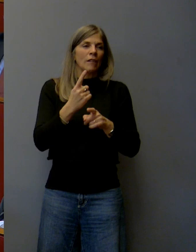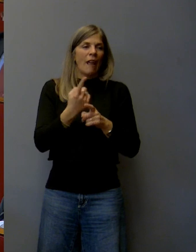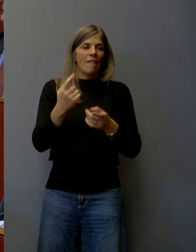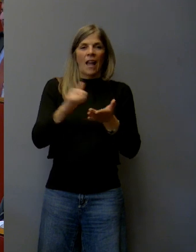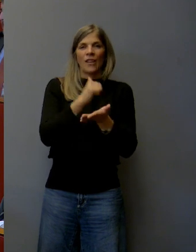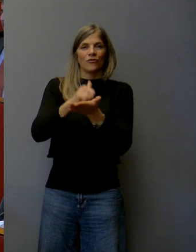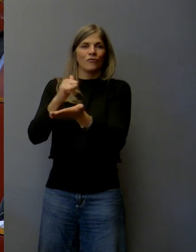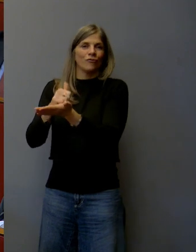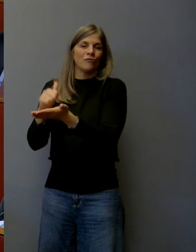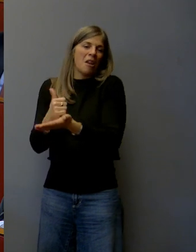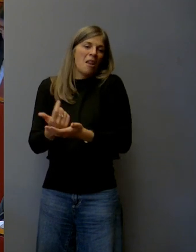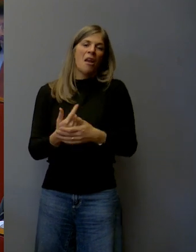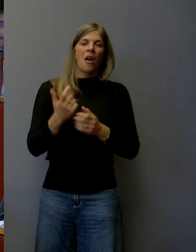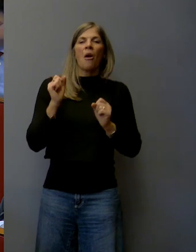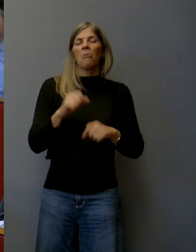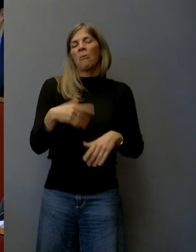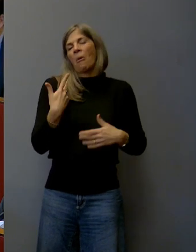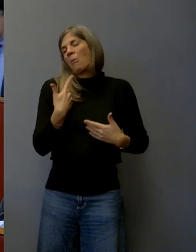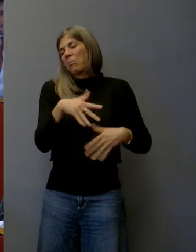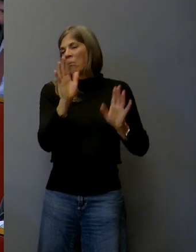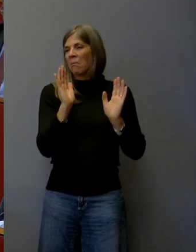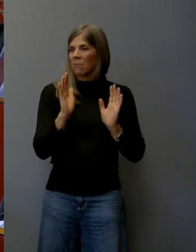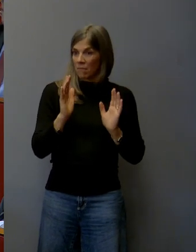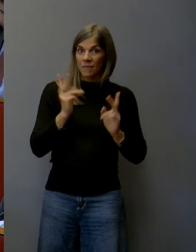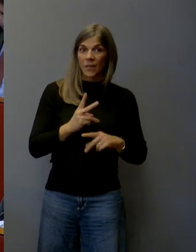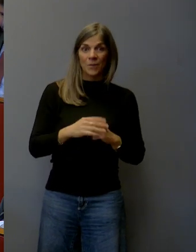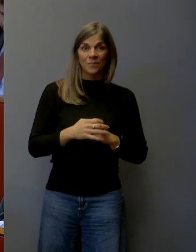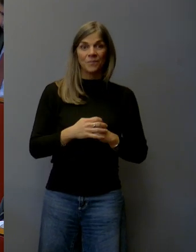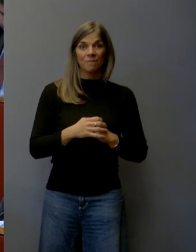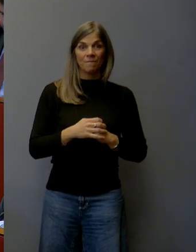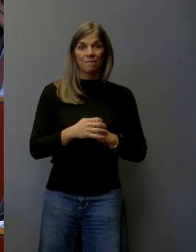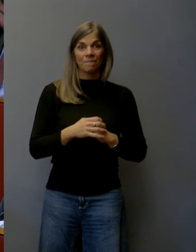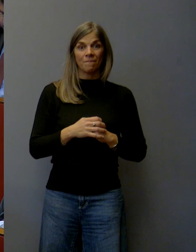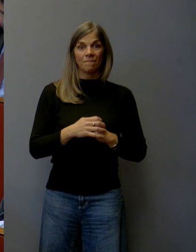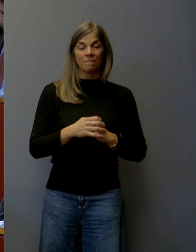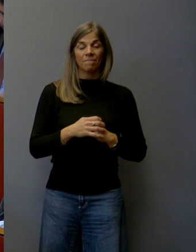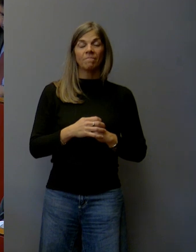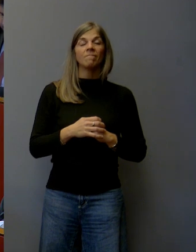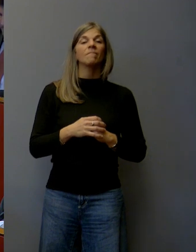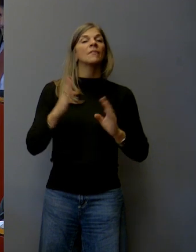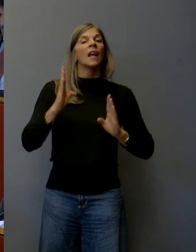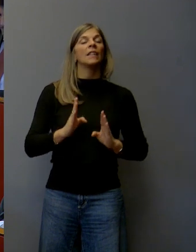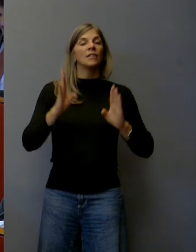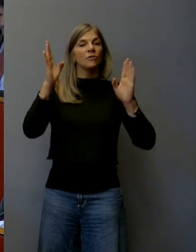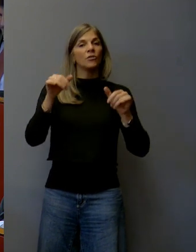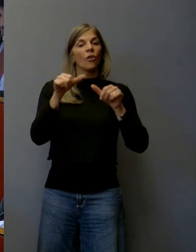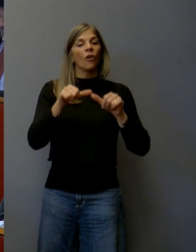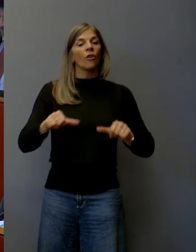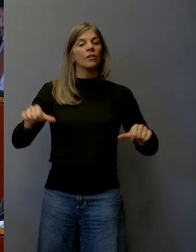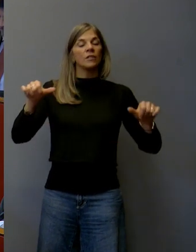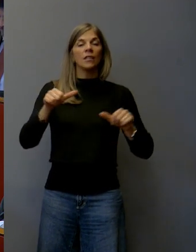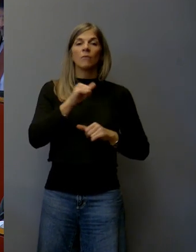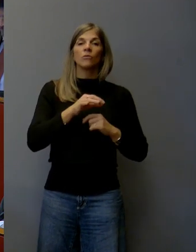possiamo anche farli andare un po' così allora l'edificio della sede del Municipio 2 in via